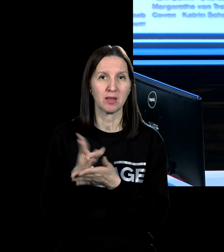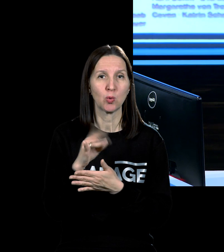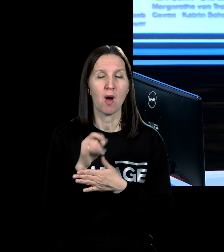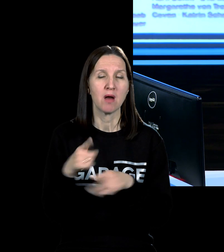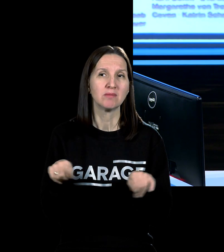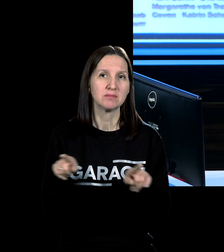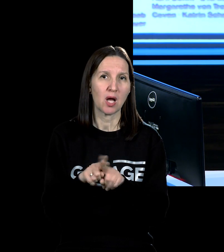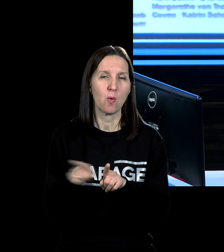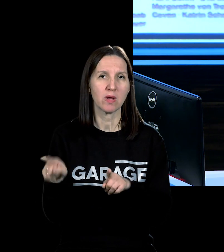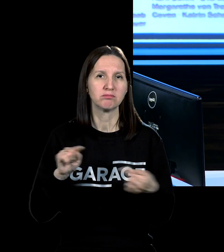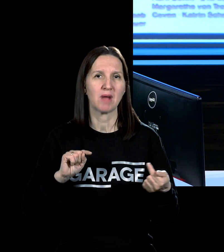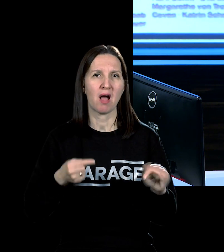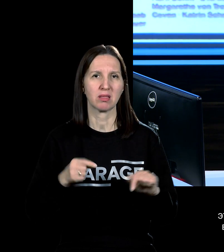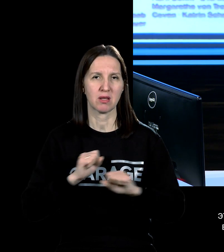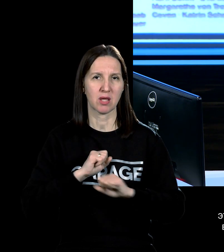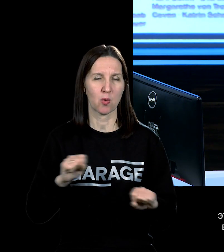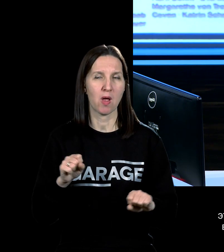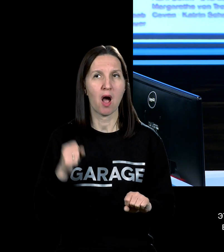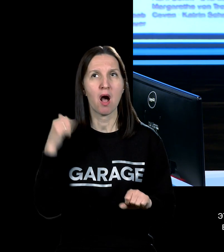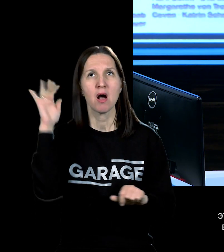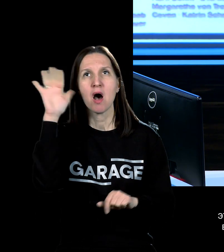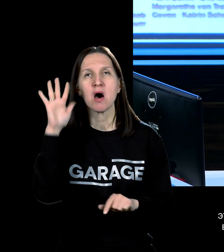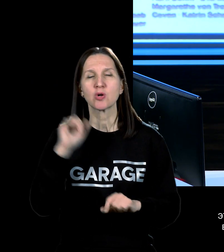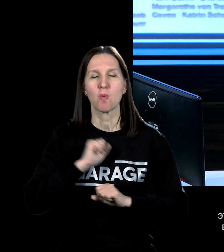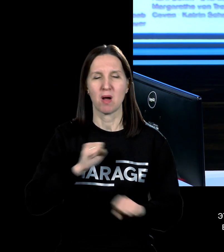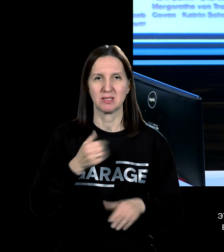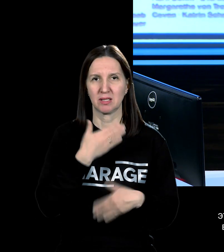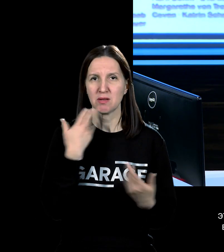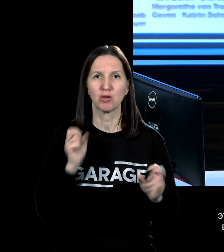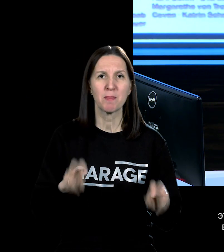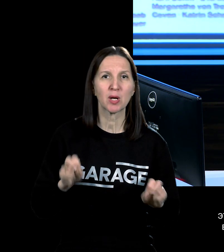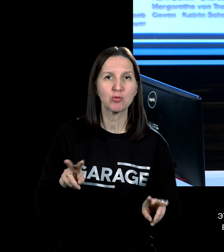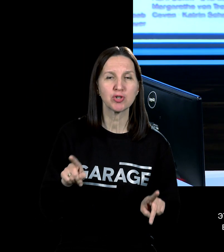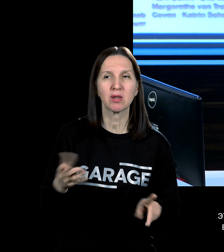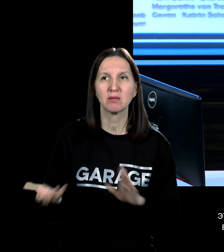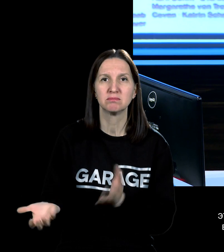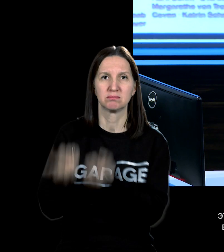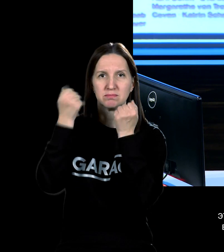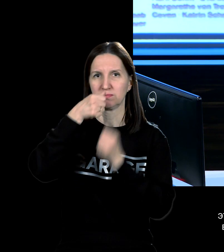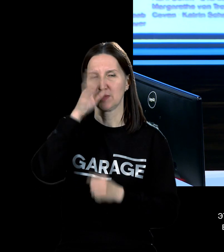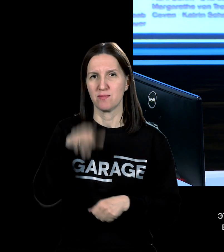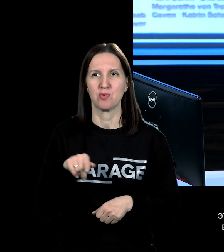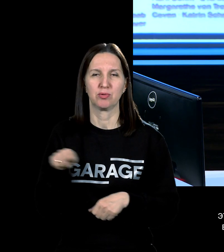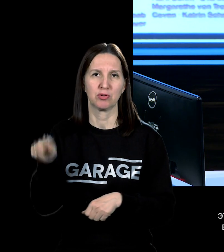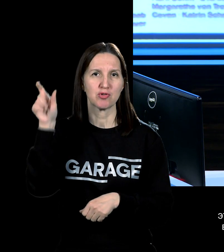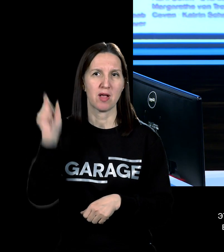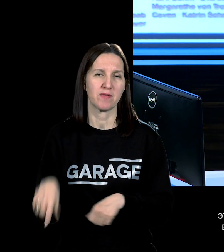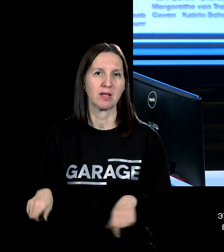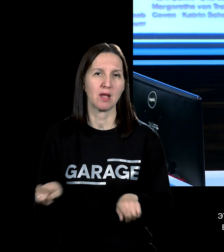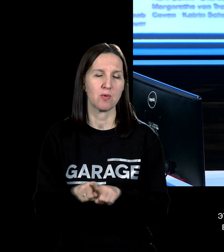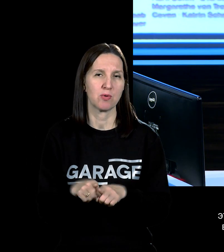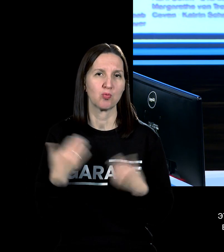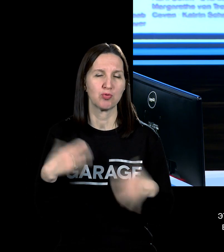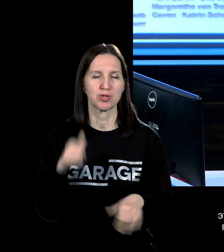же обреченный антигерой, но при этом нету никакой романтики. Это нуар, из которого никакие приключения не могут вырвать человека из вот этой такой